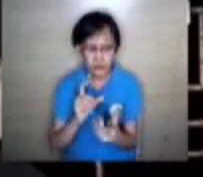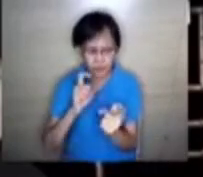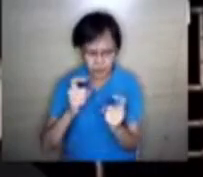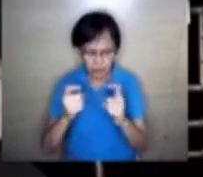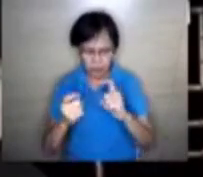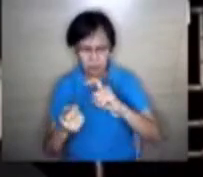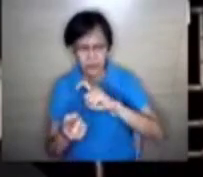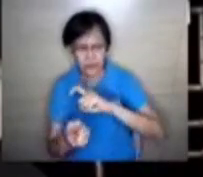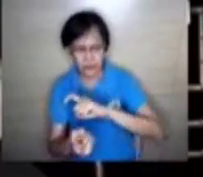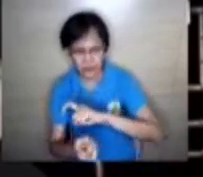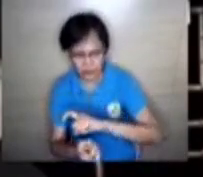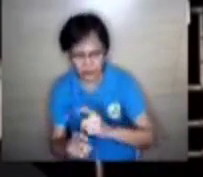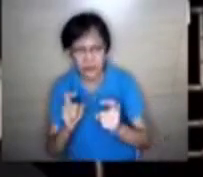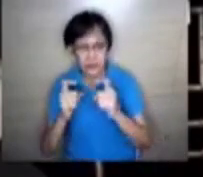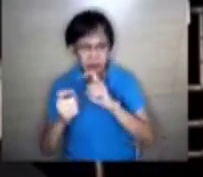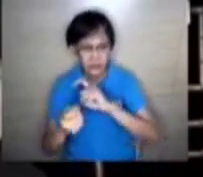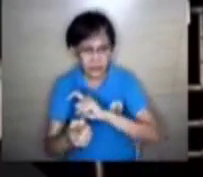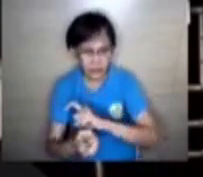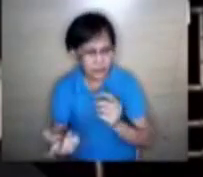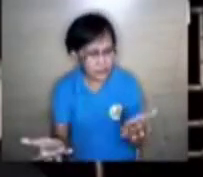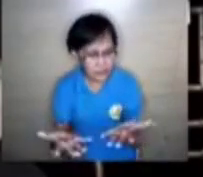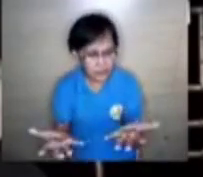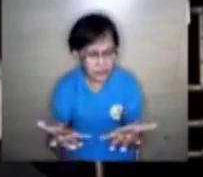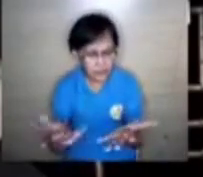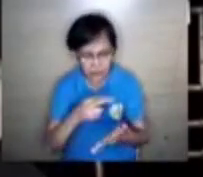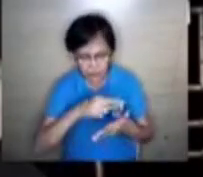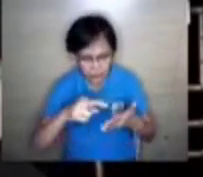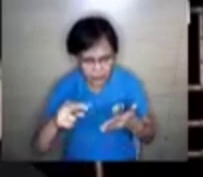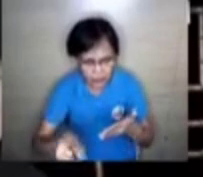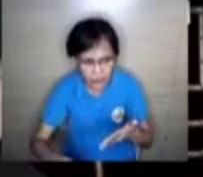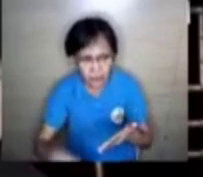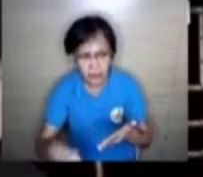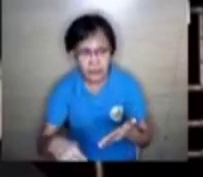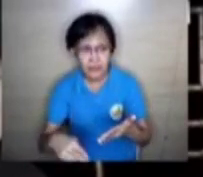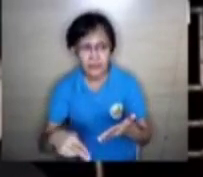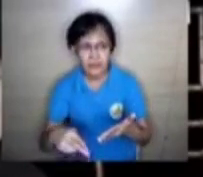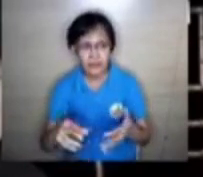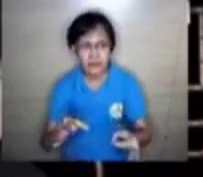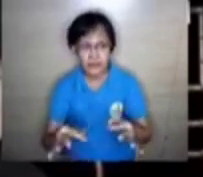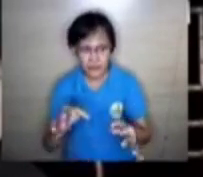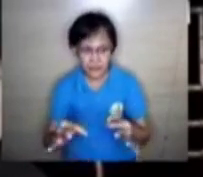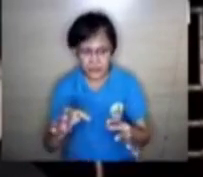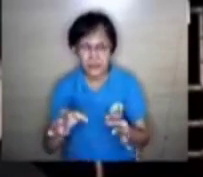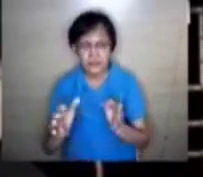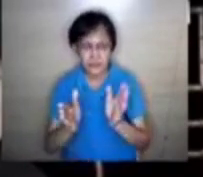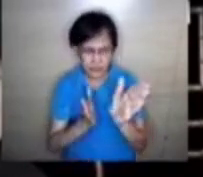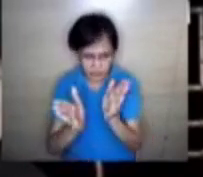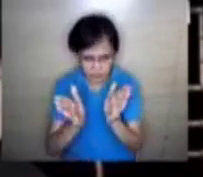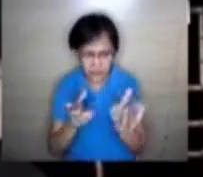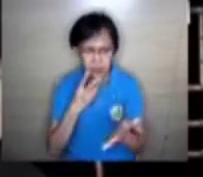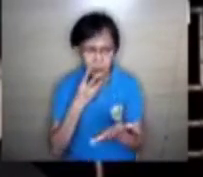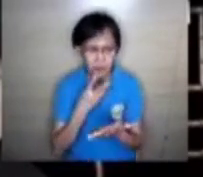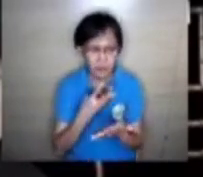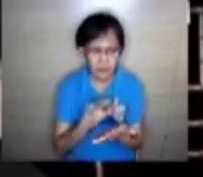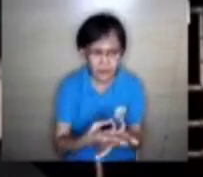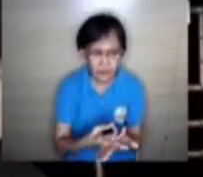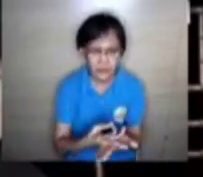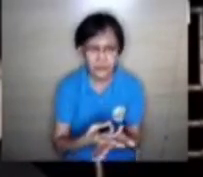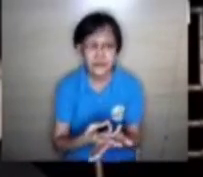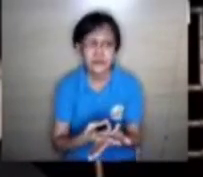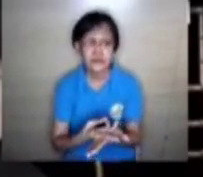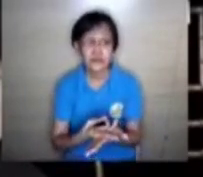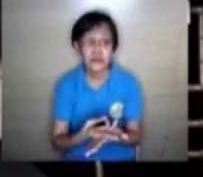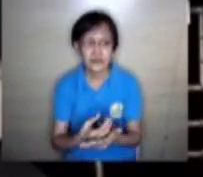alam niyo, dito rin naman talaga papunta ang bansa natin, dito rin naman talaga papunta ang lungsod natin. Yung mga pinapakilala